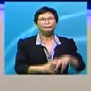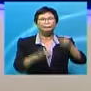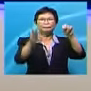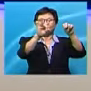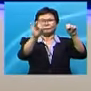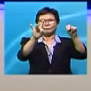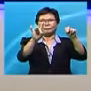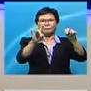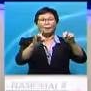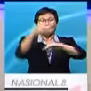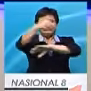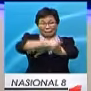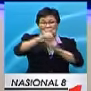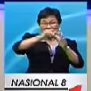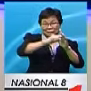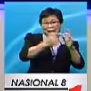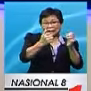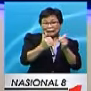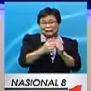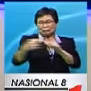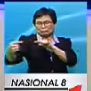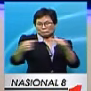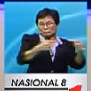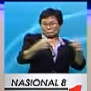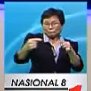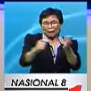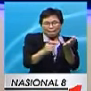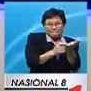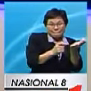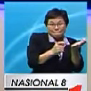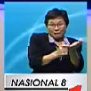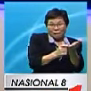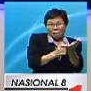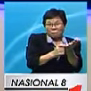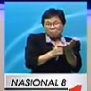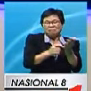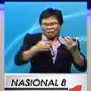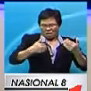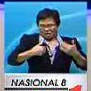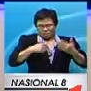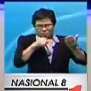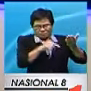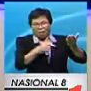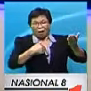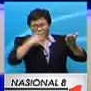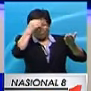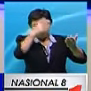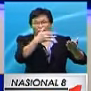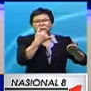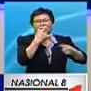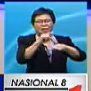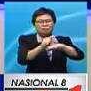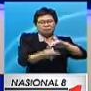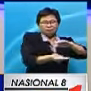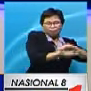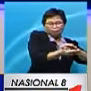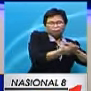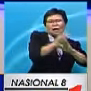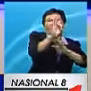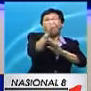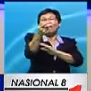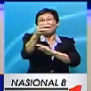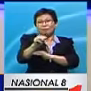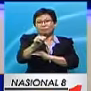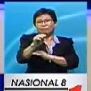Nasional 8 malam ini dimulakan dengan kontroversi isu pena pemacu yang didakwa mengandungi maklumat penyelewengan Persatuan Bola Sepak Malaysia